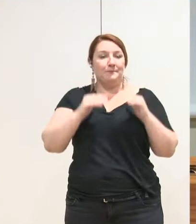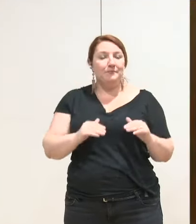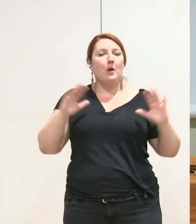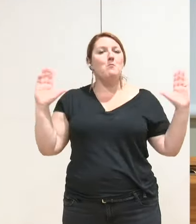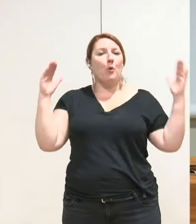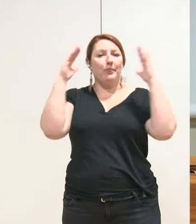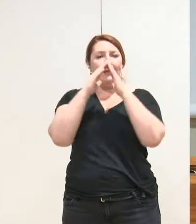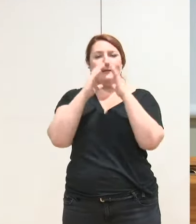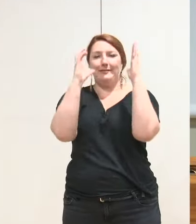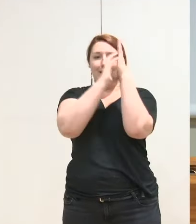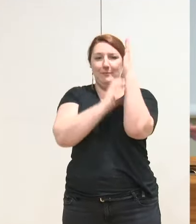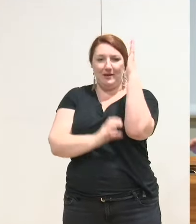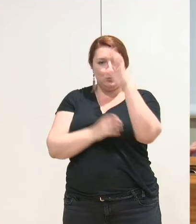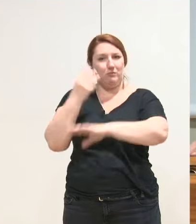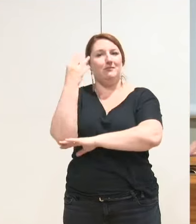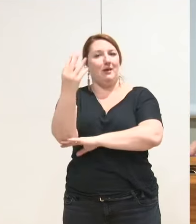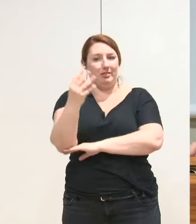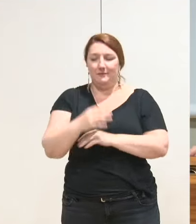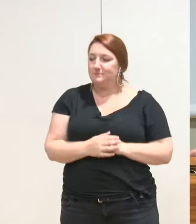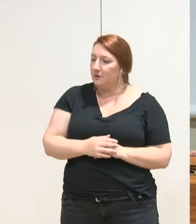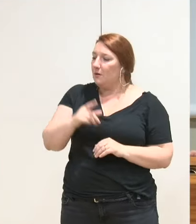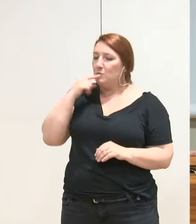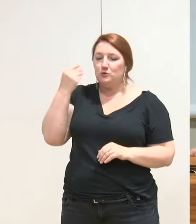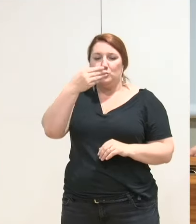la montagne monsieur